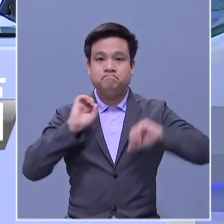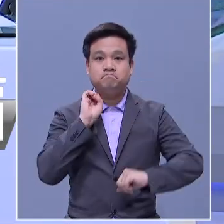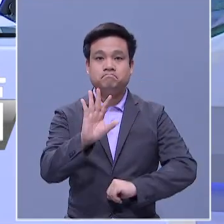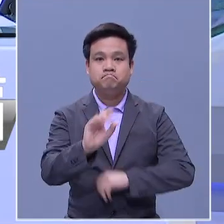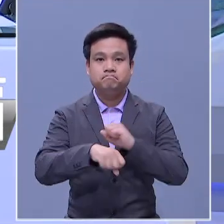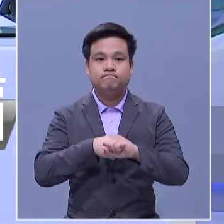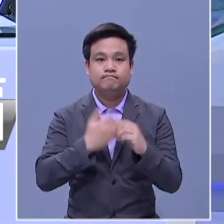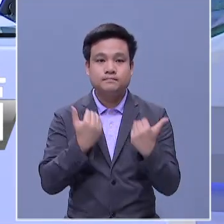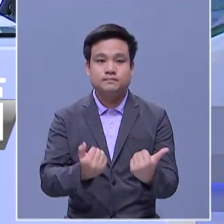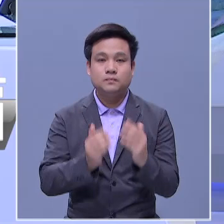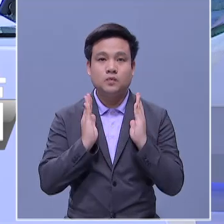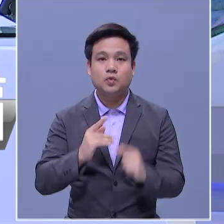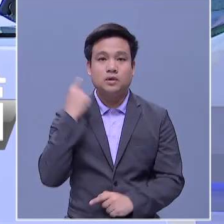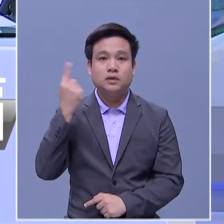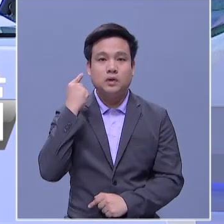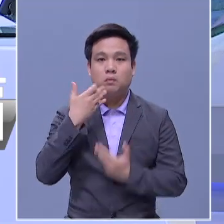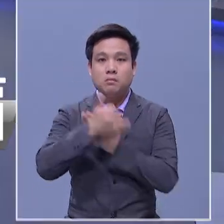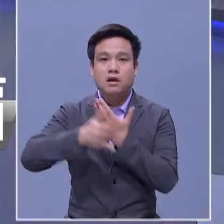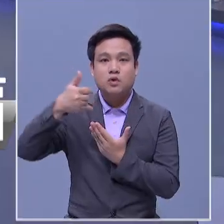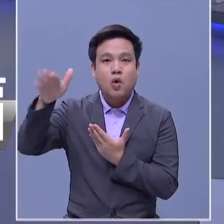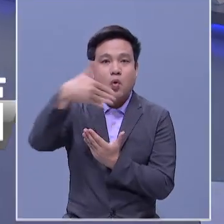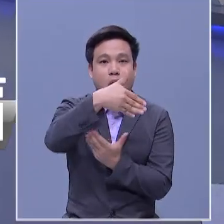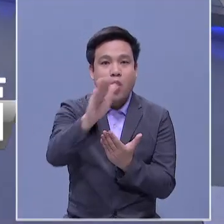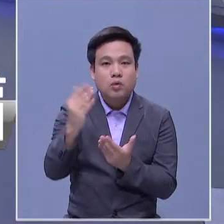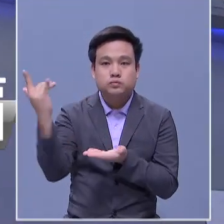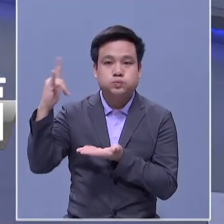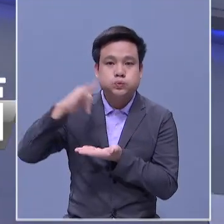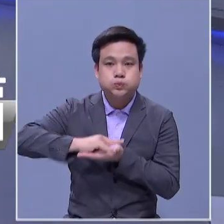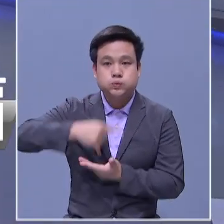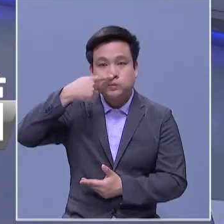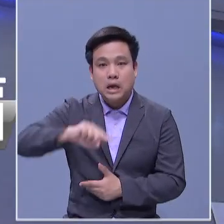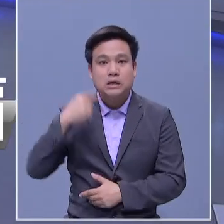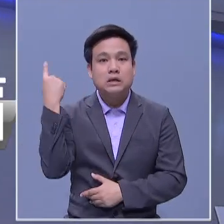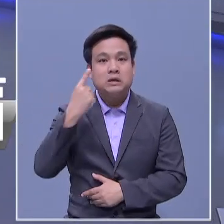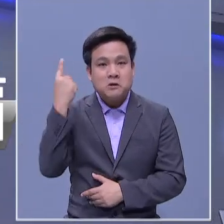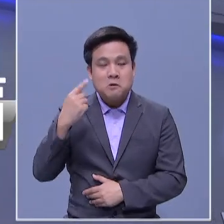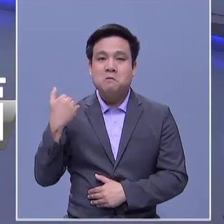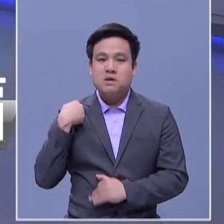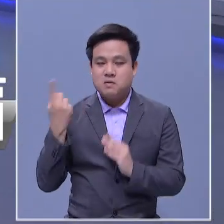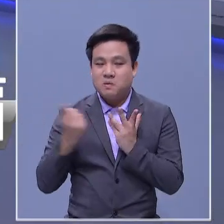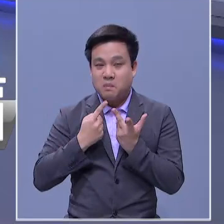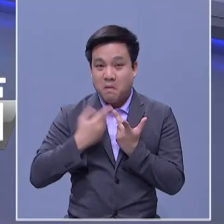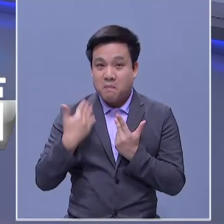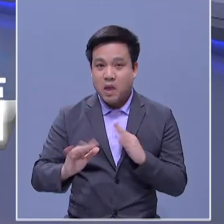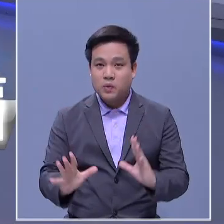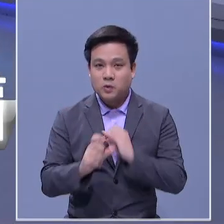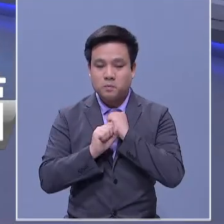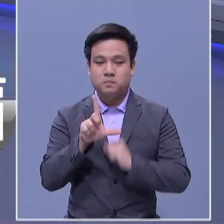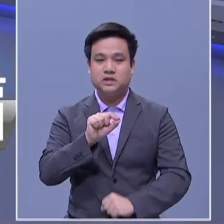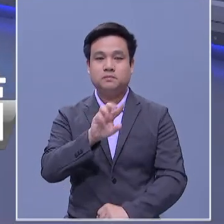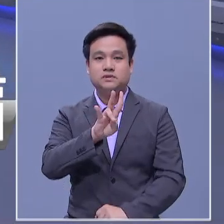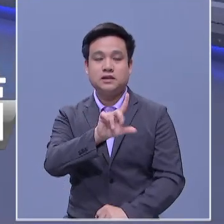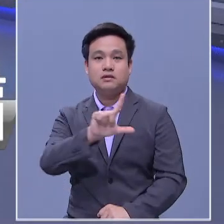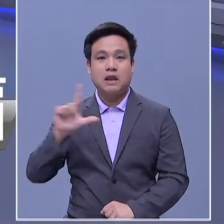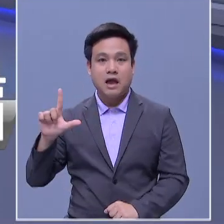ะคุณผู้ชมมีนักท่องเที่ยวต่างชาตินะคะเข้ามาเที่ยวในประเทศไทยเนี่ยมากกว่า27ล้านคนล่าสุดท่านนายกก็สั่งวาง